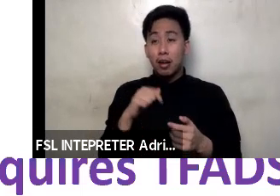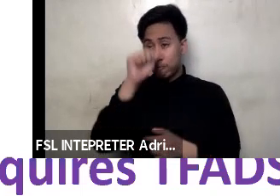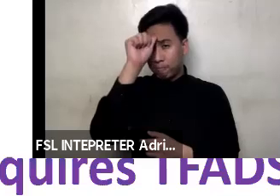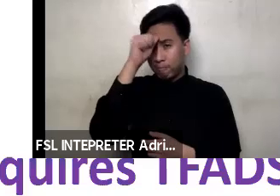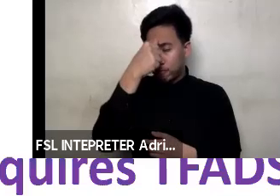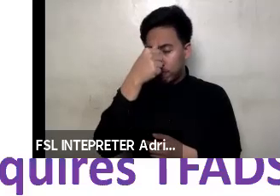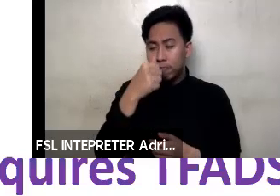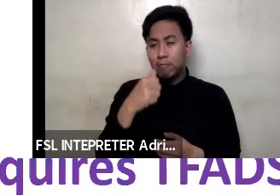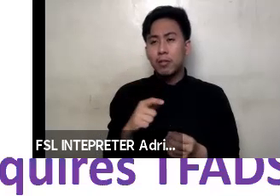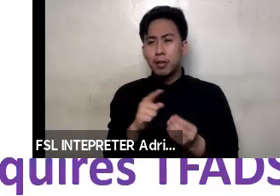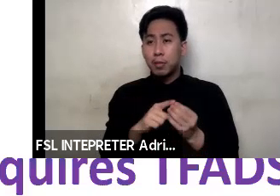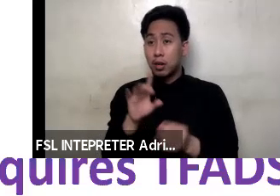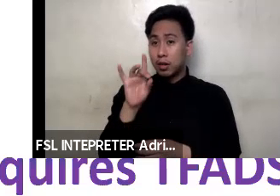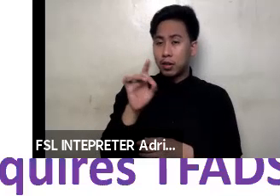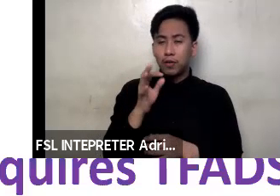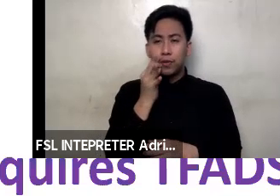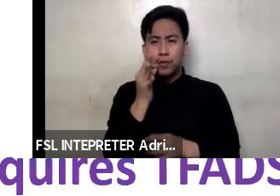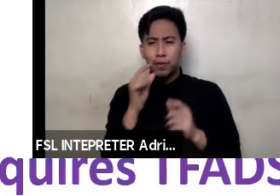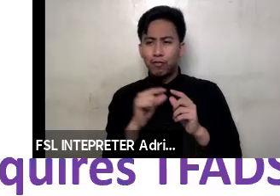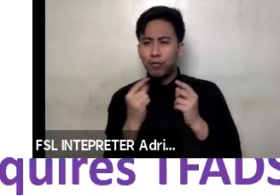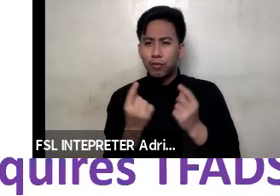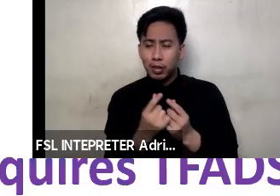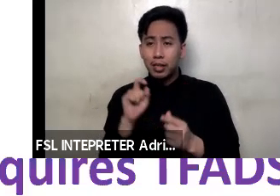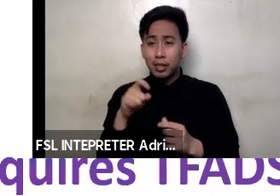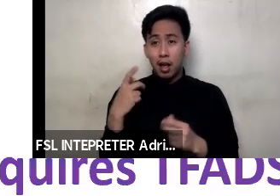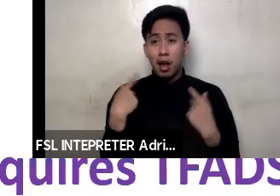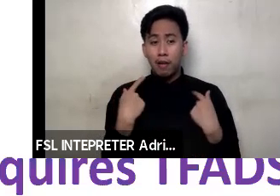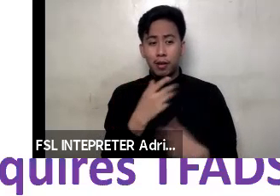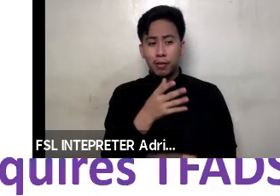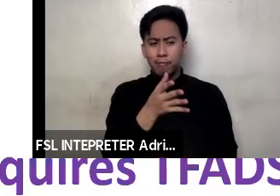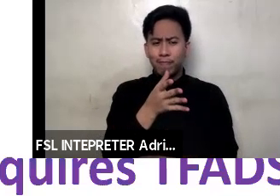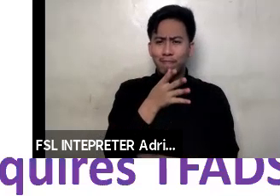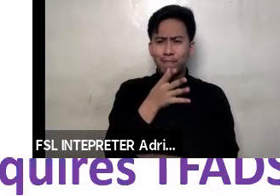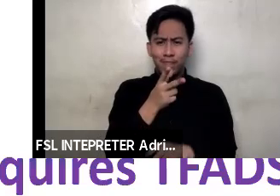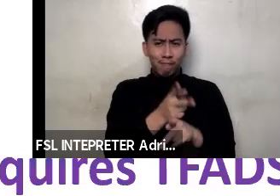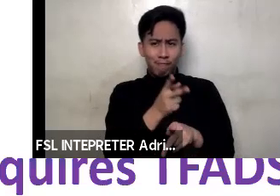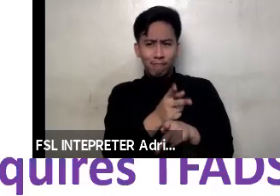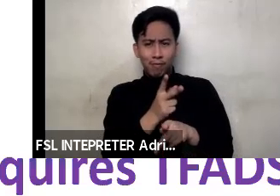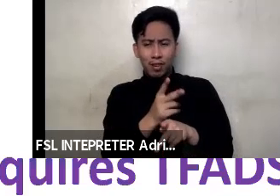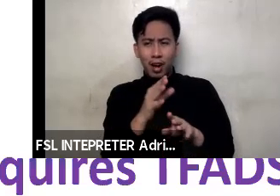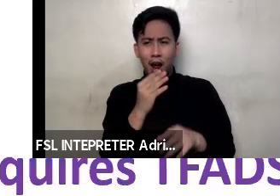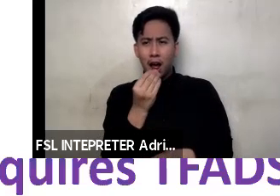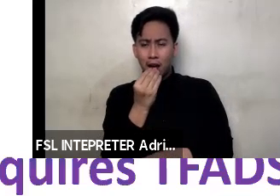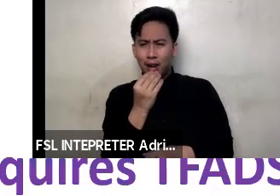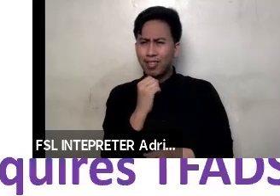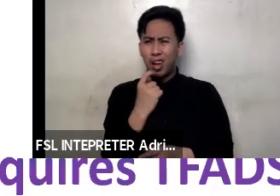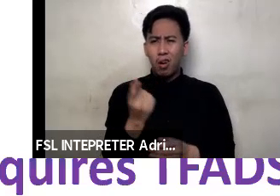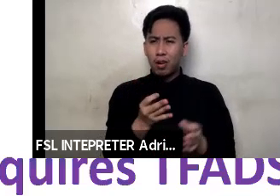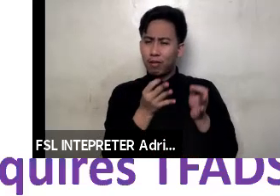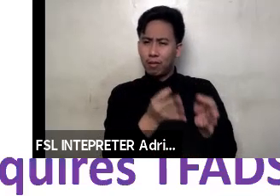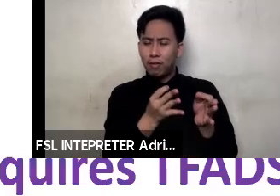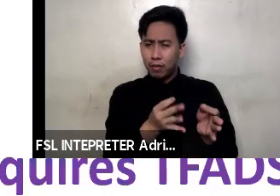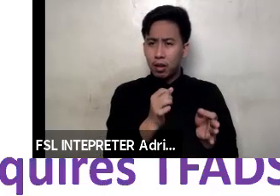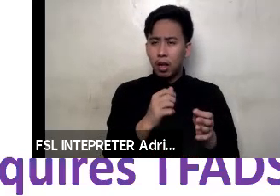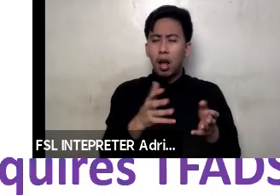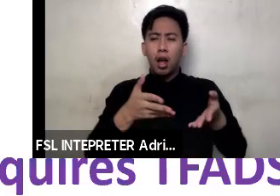na nag-aalaga, nagtuturo sa bata kung anong kinakain niya para ma-appreciate ng bata yung kinakain niya. Hindi pwede na bigyan mo lang siya ng pagkain sa kanyang upuan and